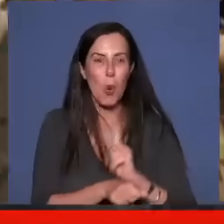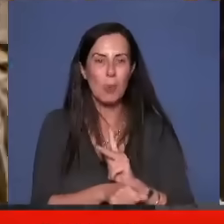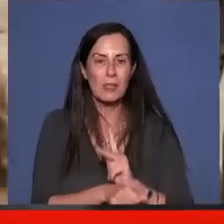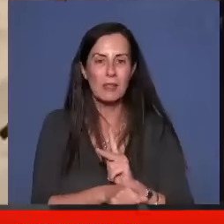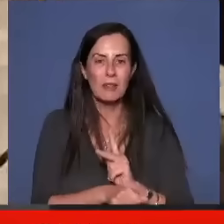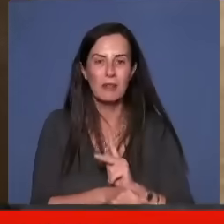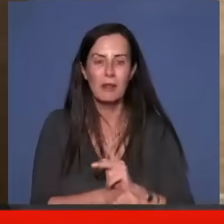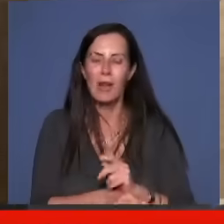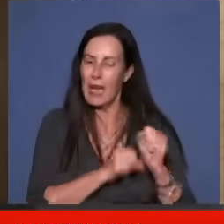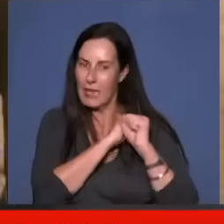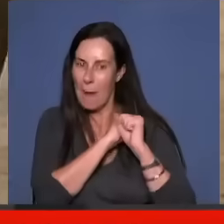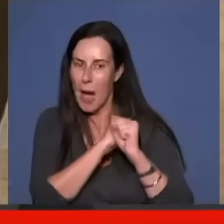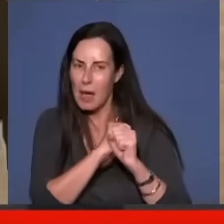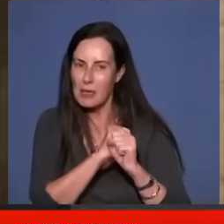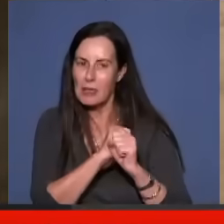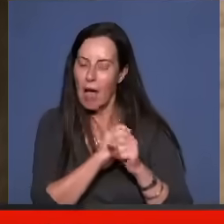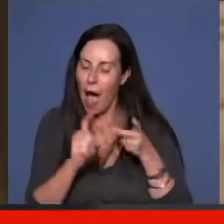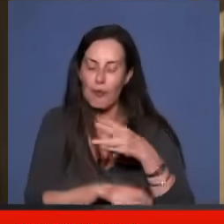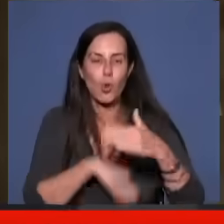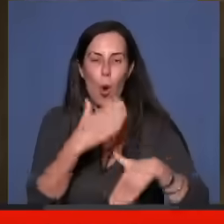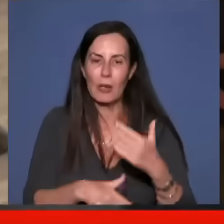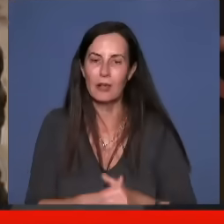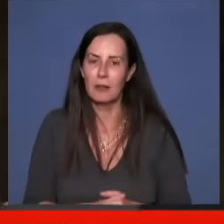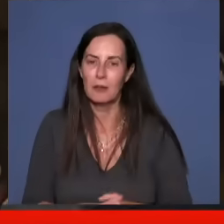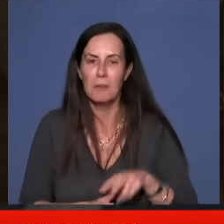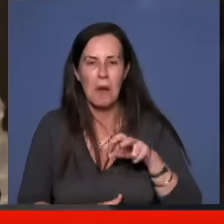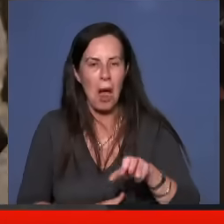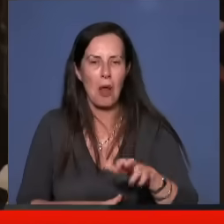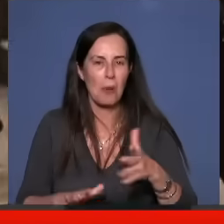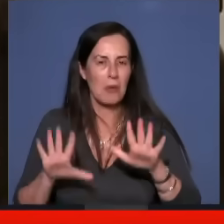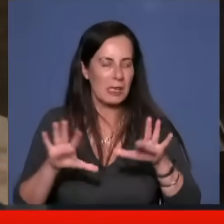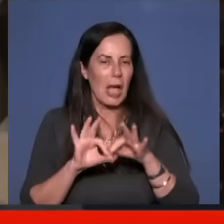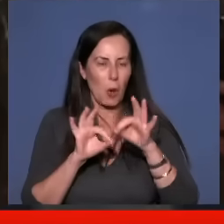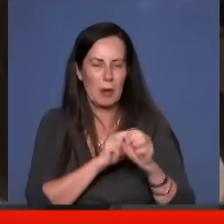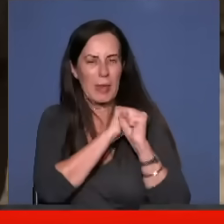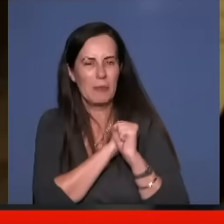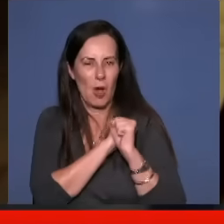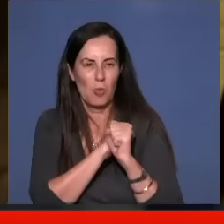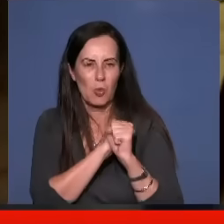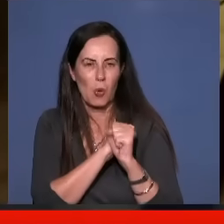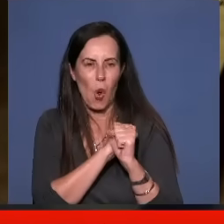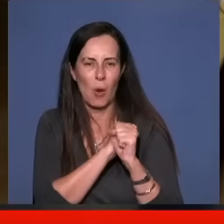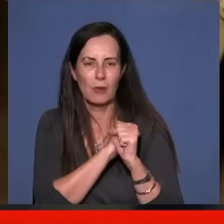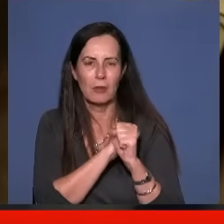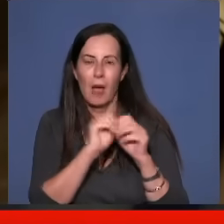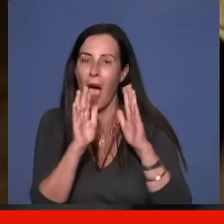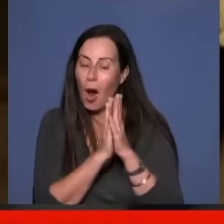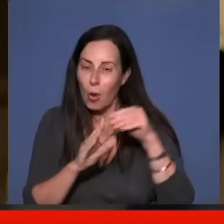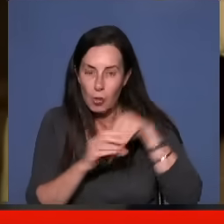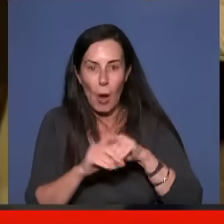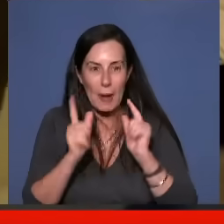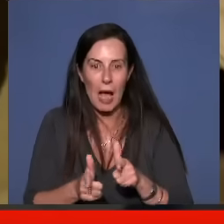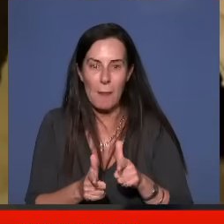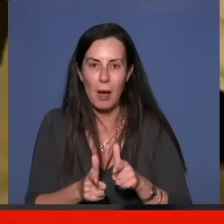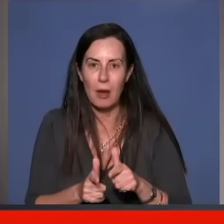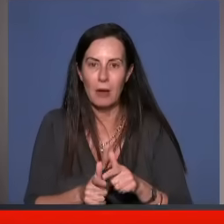מסע הקומטה עברו תוך כדי. וצעדנו משהו סימני כ-10 קילומטר עומקות. הכל תוך כדי לחימה. הכל תוך